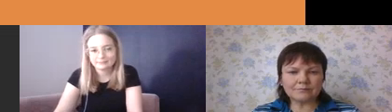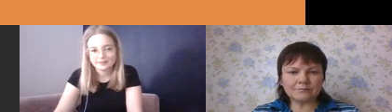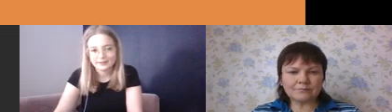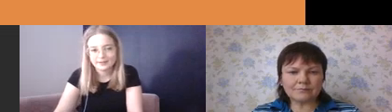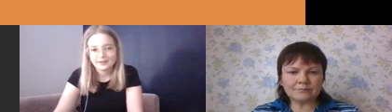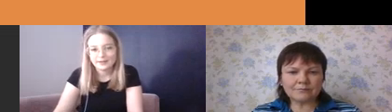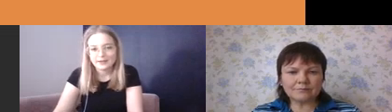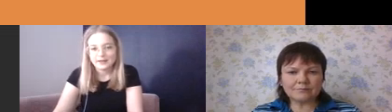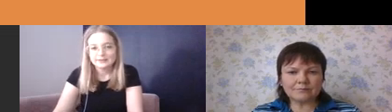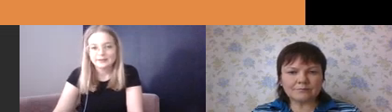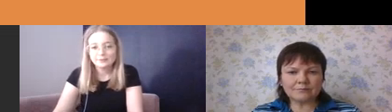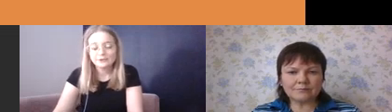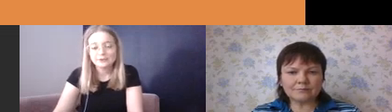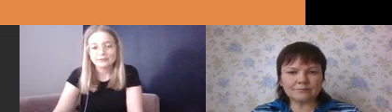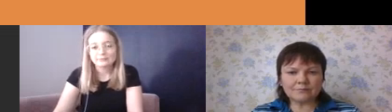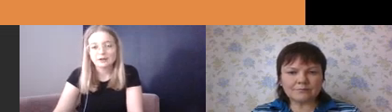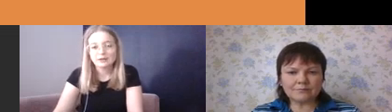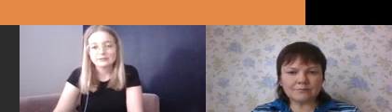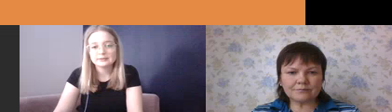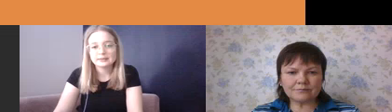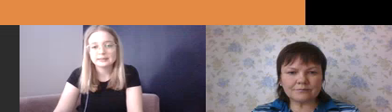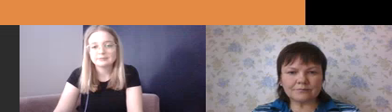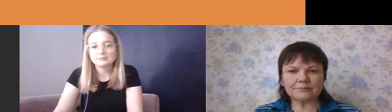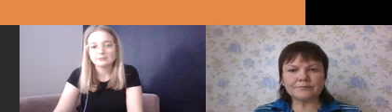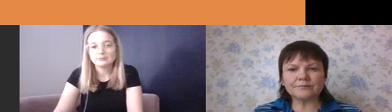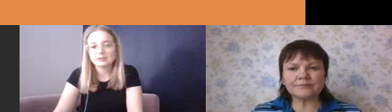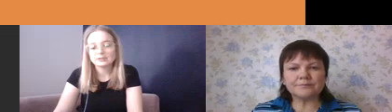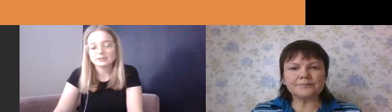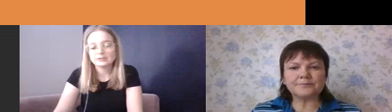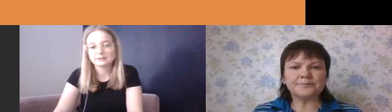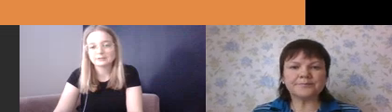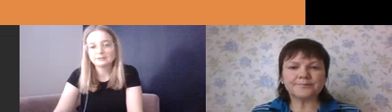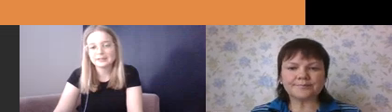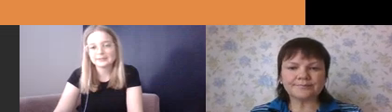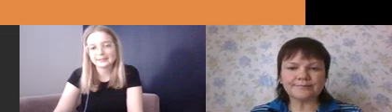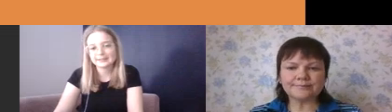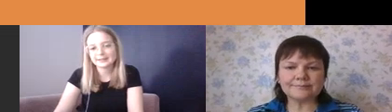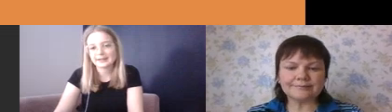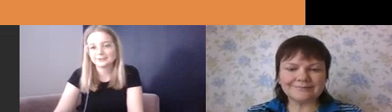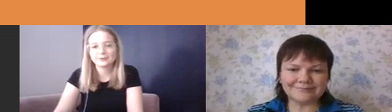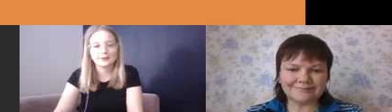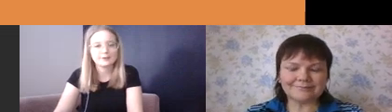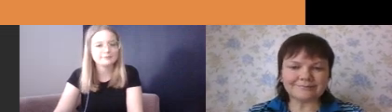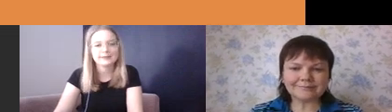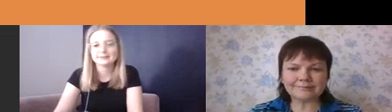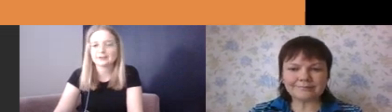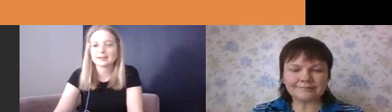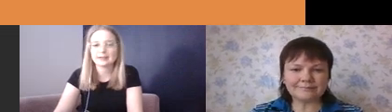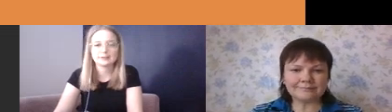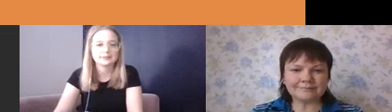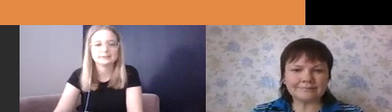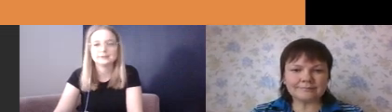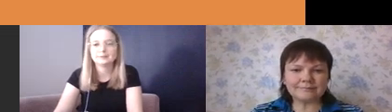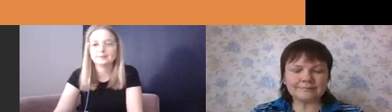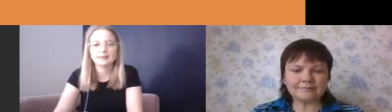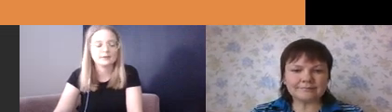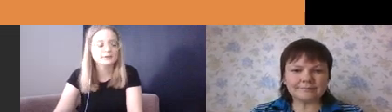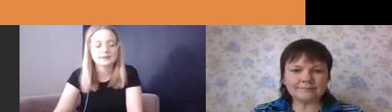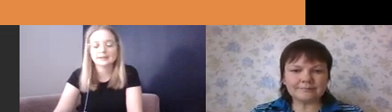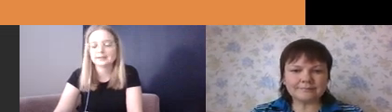Mm-hmm. Et, et ja. Ja muidugi, alati, noh, meil on siin praegu siik õpilaste keskne jäänud, aga vahet ei ole, kas